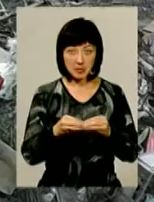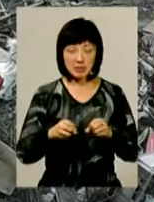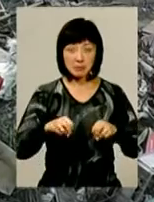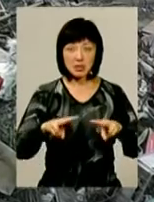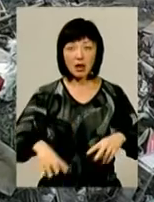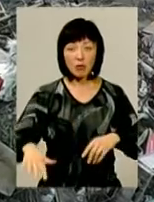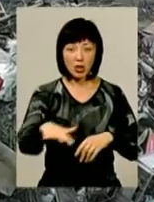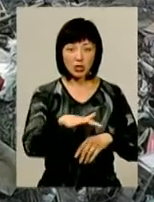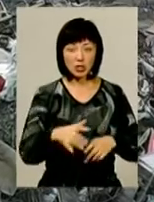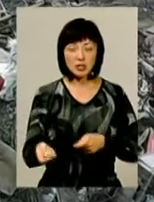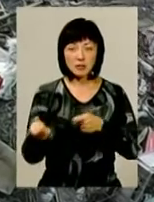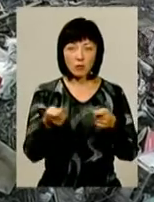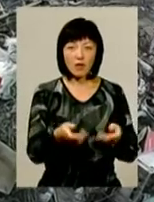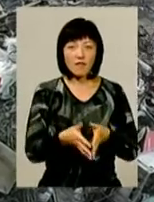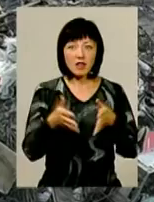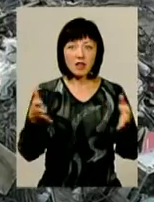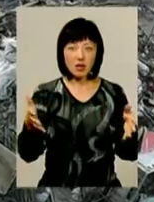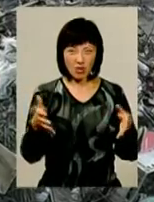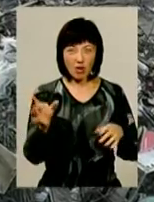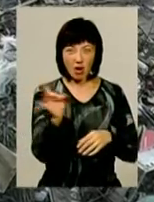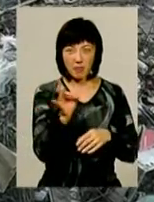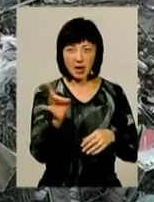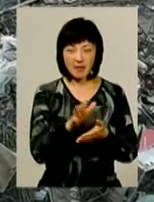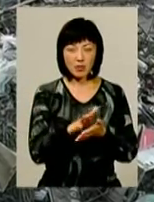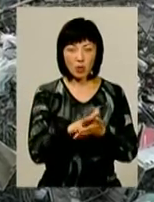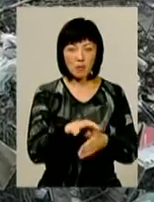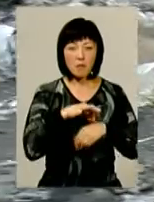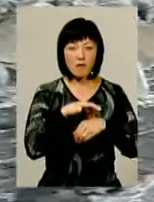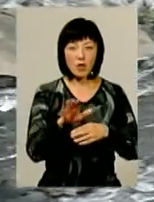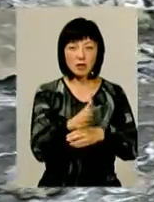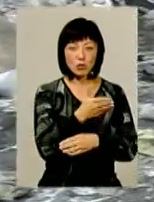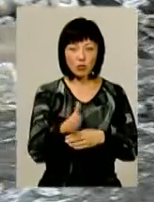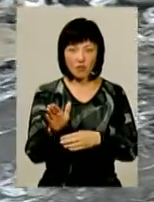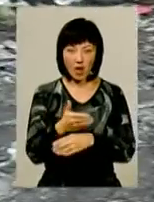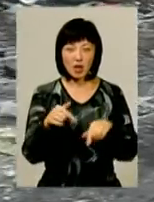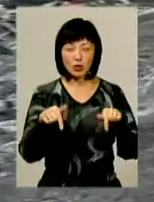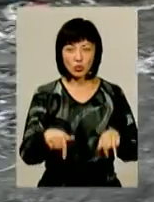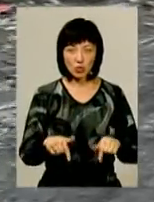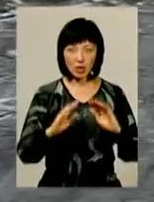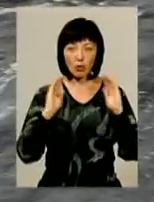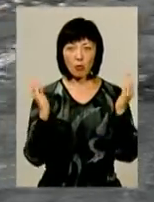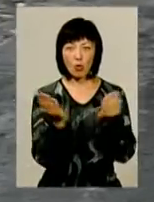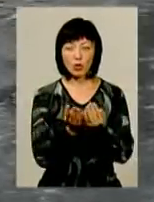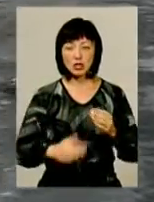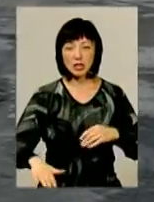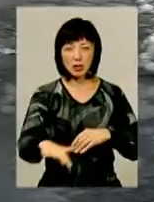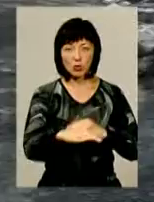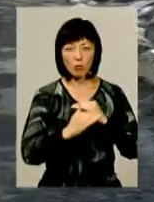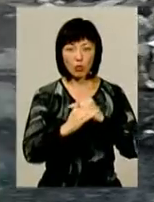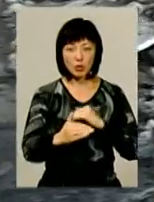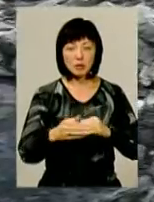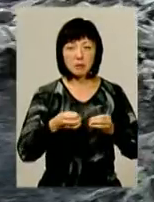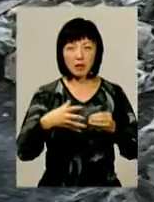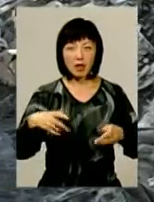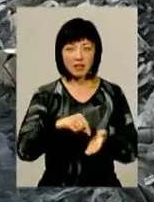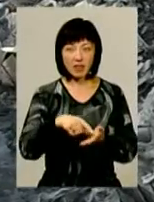машини звозять великогабаритні відходи, а працівники проводять так зване їх сортування. Саме тут, на обгороженій території площею 15